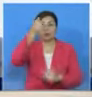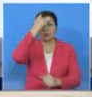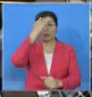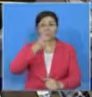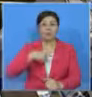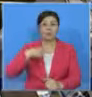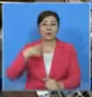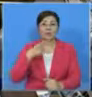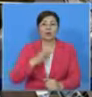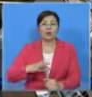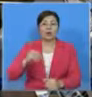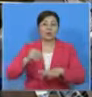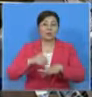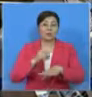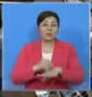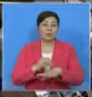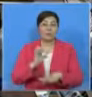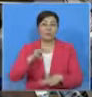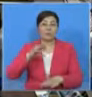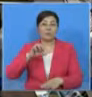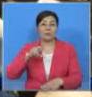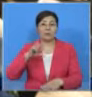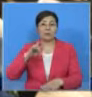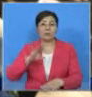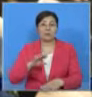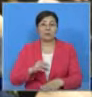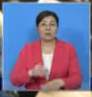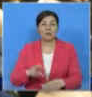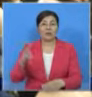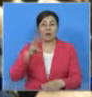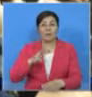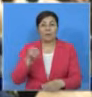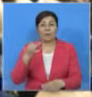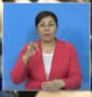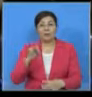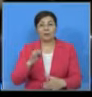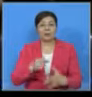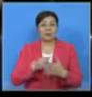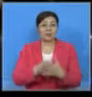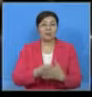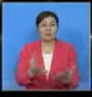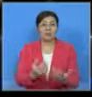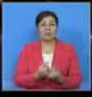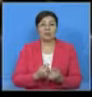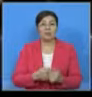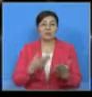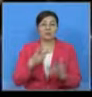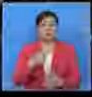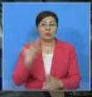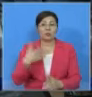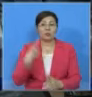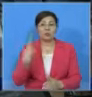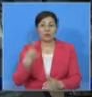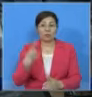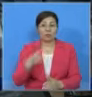айтамын. Облыс әкімі стипендиясына құжаттар биыл мамыр айының ортасына дейін қабылданған. Стипендия алуға үміткер ретінде 251